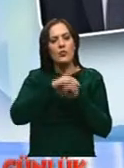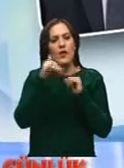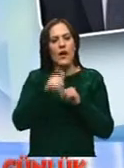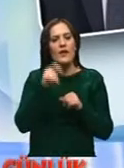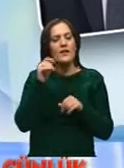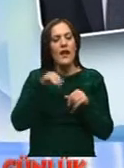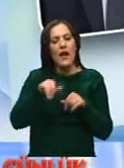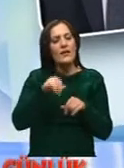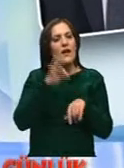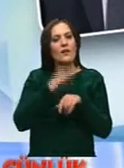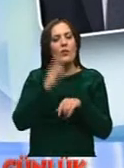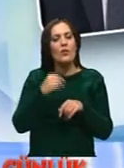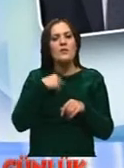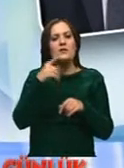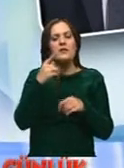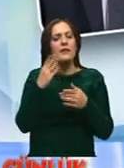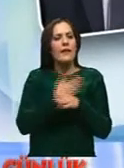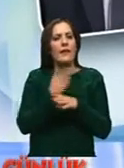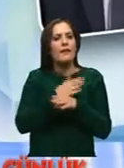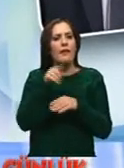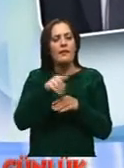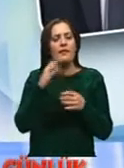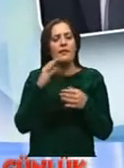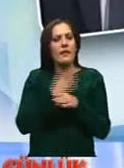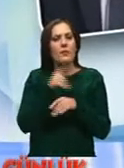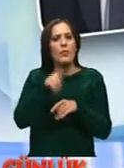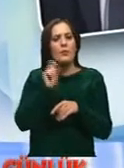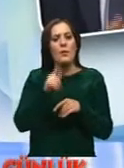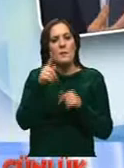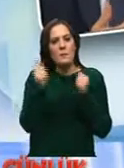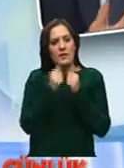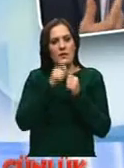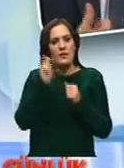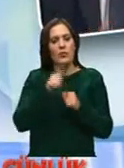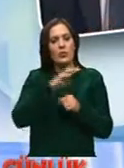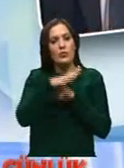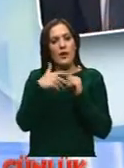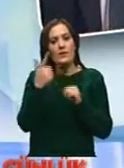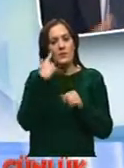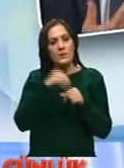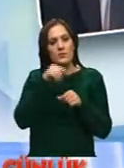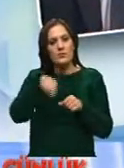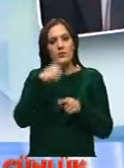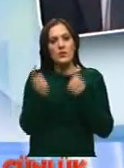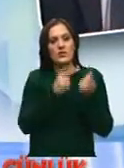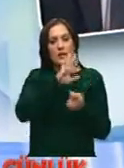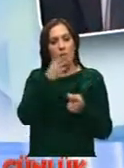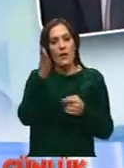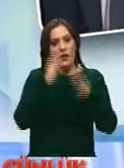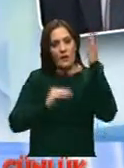olmasının esprisi nedir? Ne katıyor olaya? Ne katıyor? Bir birliktelik katıyor. Dünya çapında bu işin